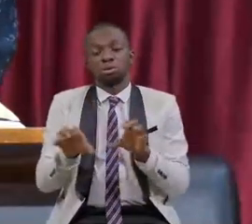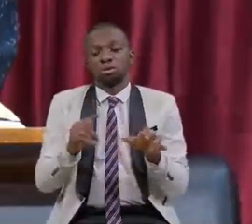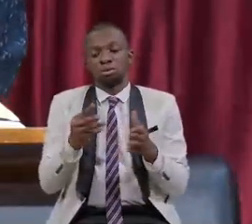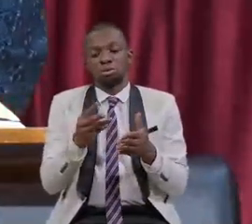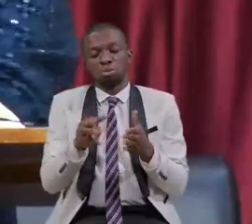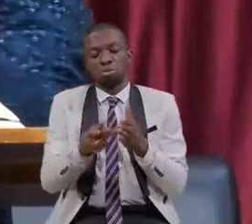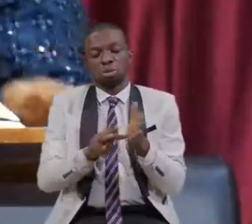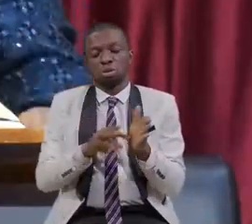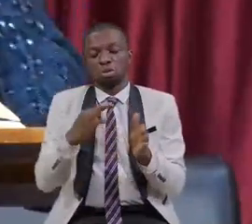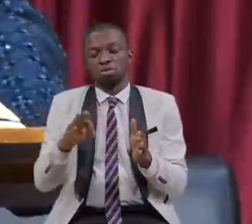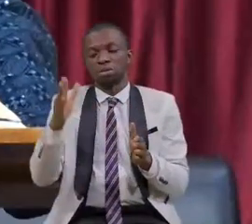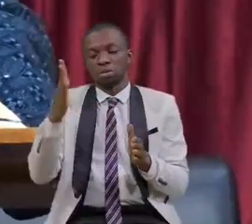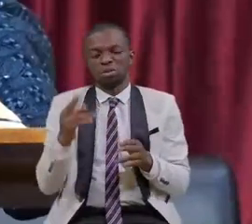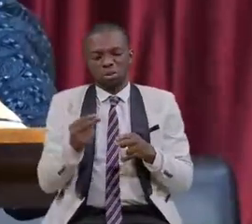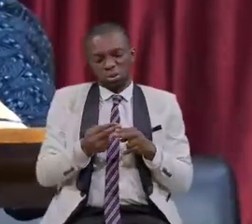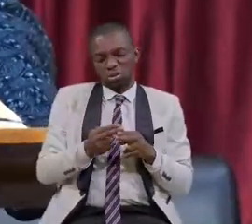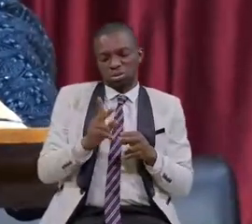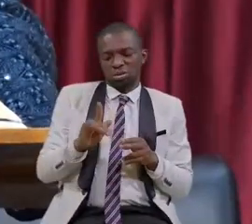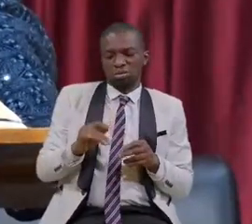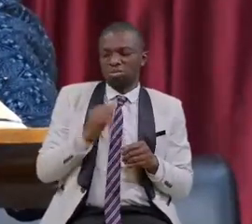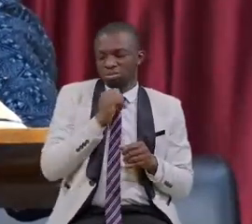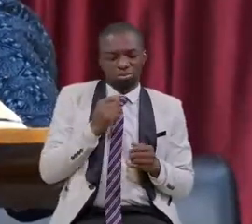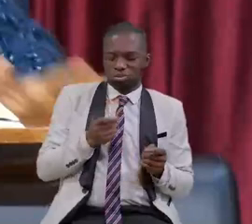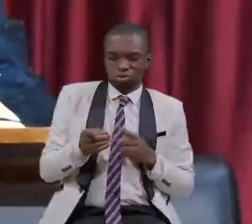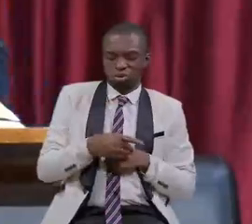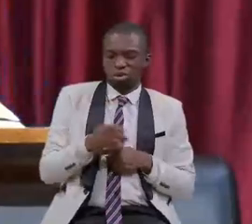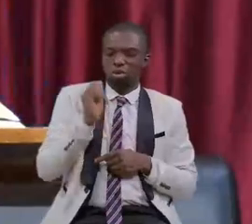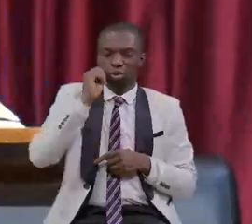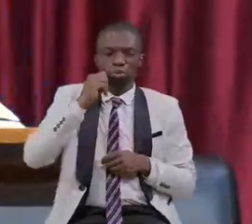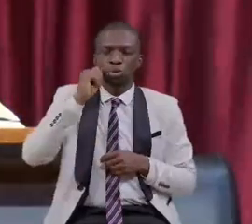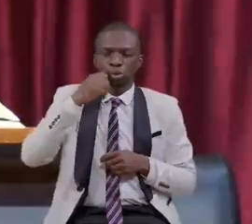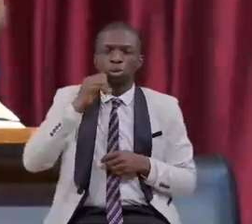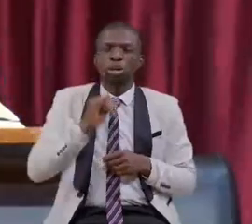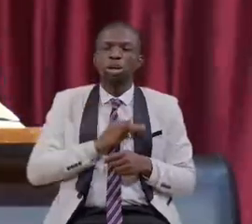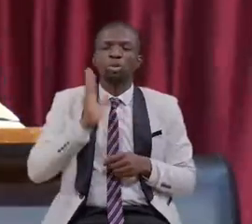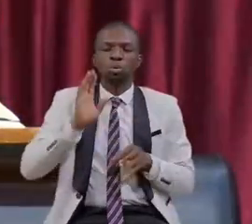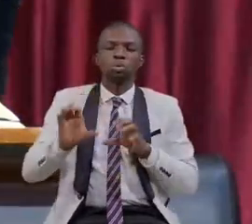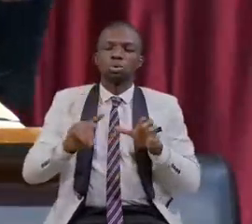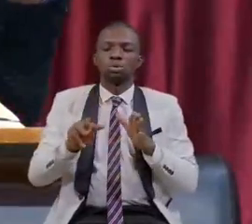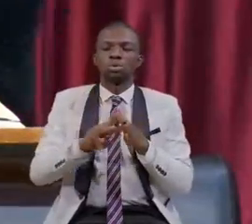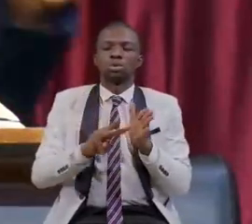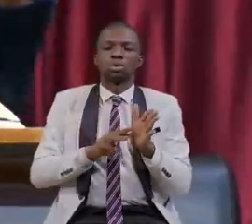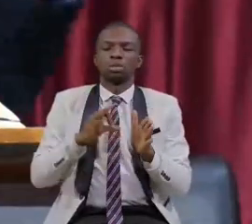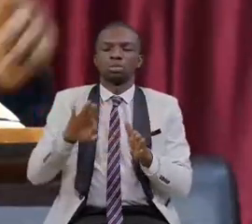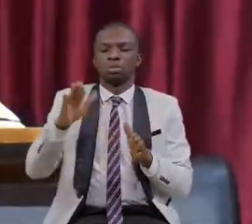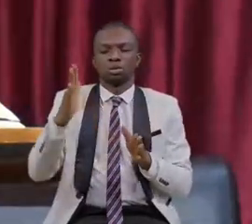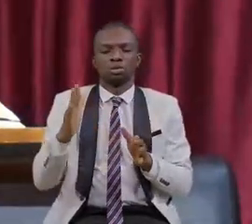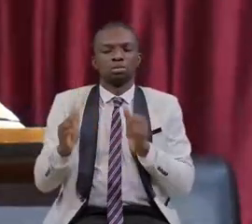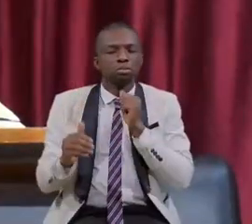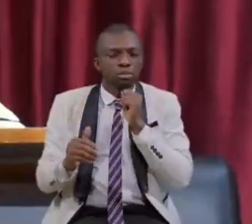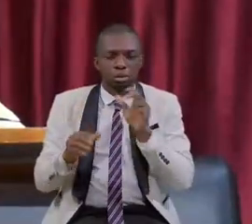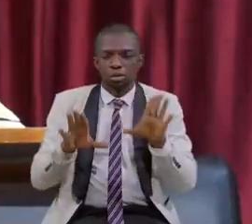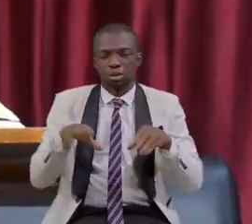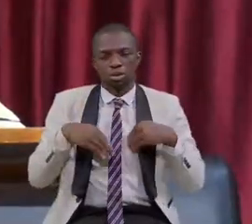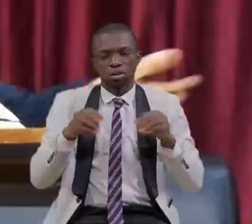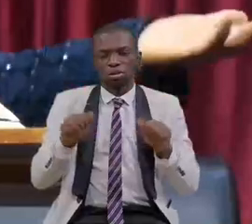C'est la volonté de Dieu de façon temporelle. Je fais cela aujourd'hui et demain je fais ma volonté. Ce n'est pas acceptable. Que voici